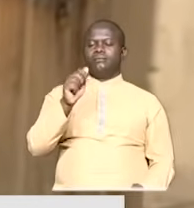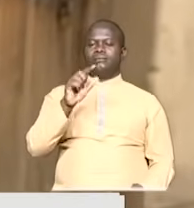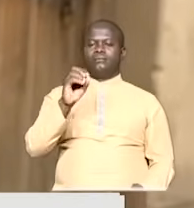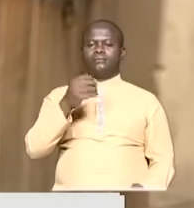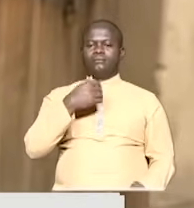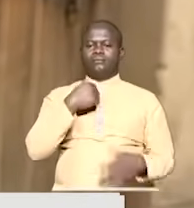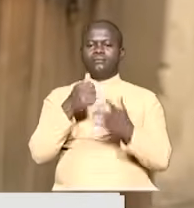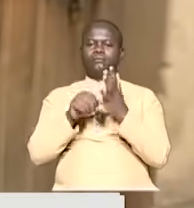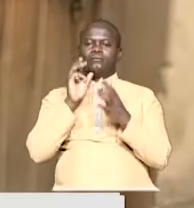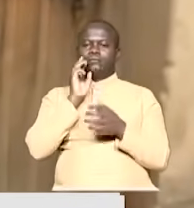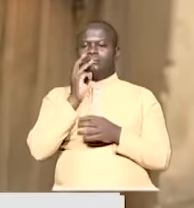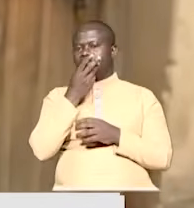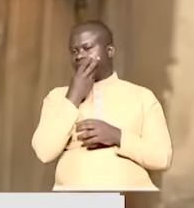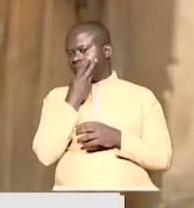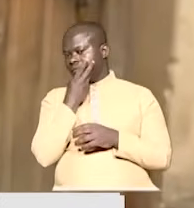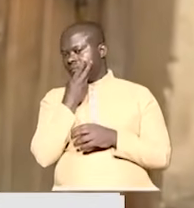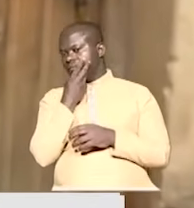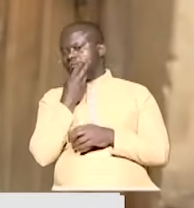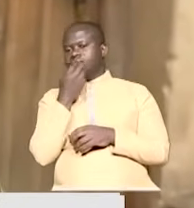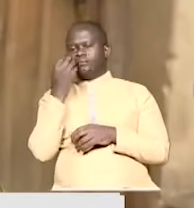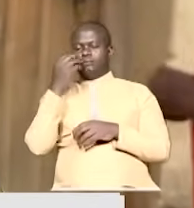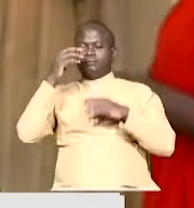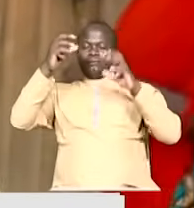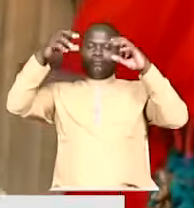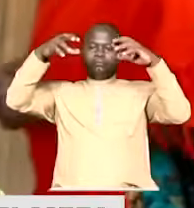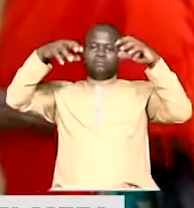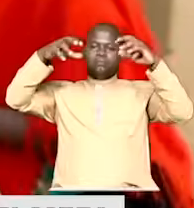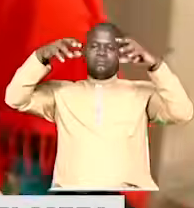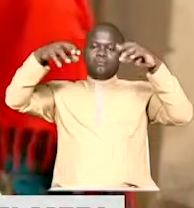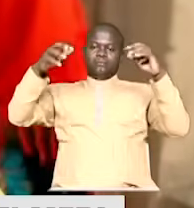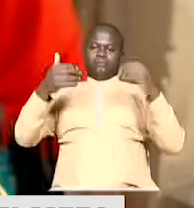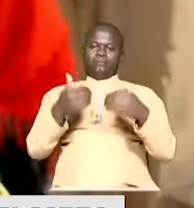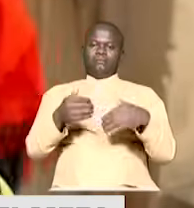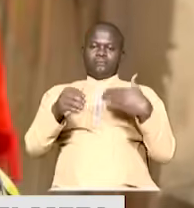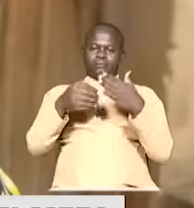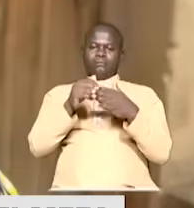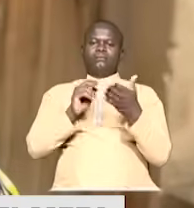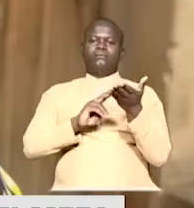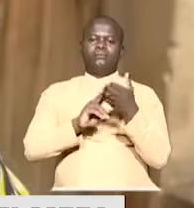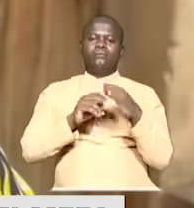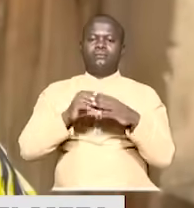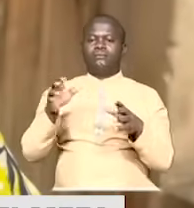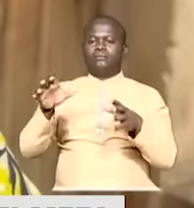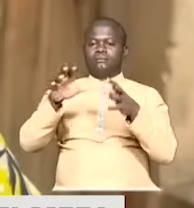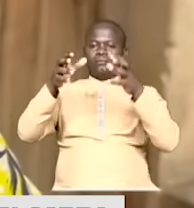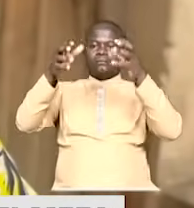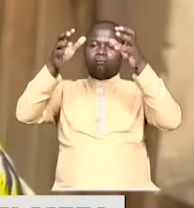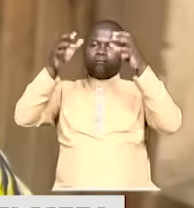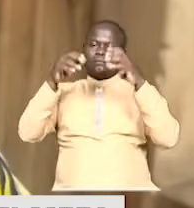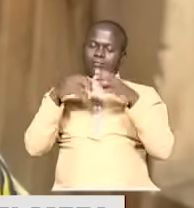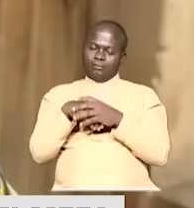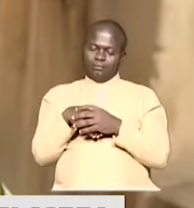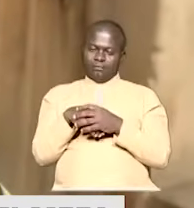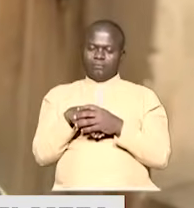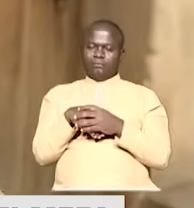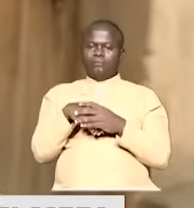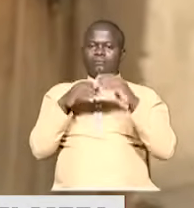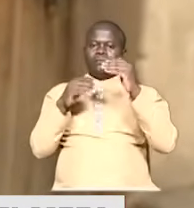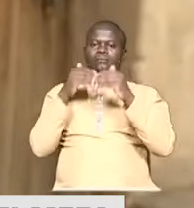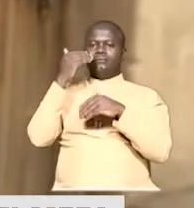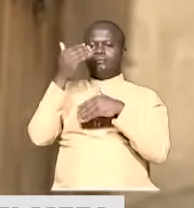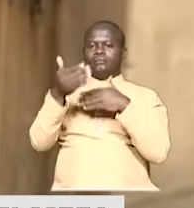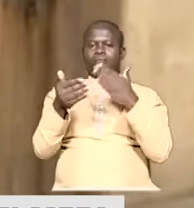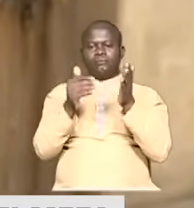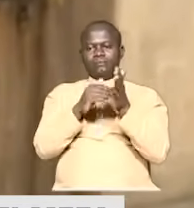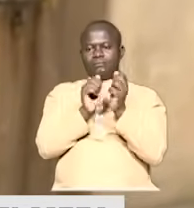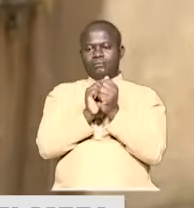ikibazo cy'amazi, iyo imvura iguye abana bakoresha siterine y'ibigega, noneho nko